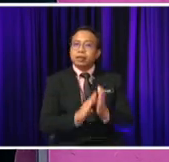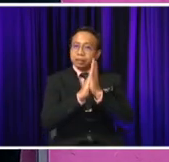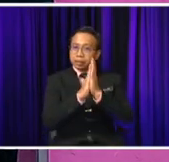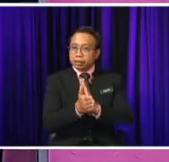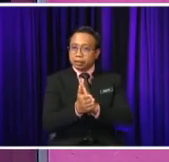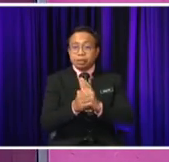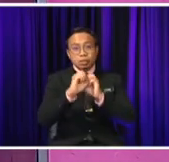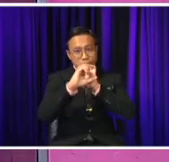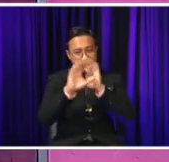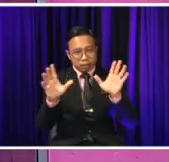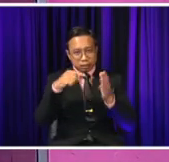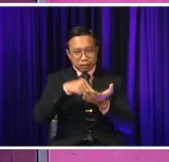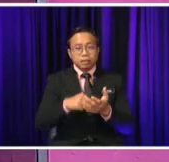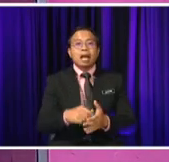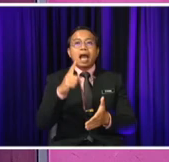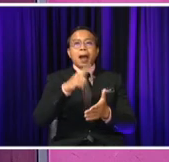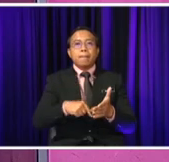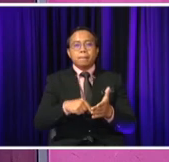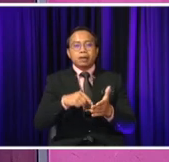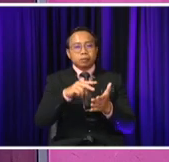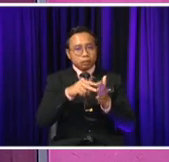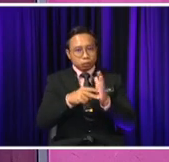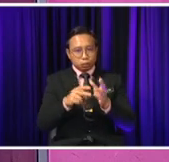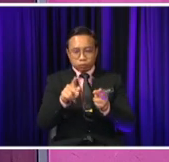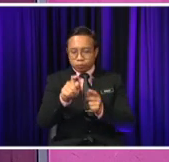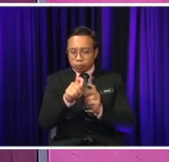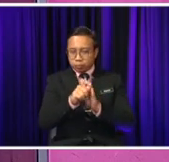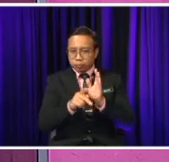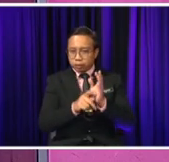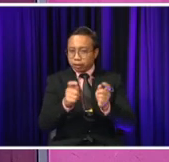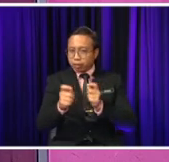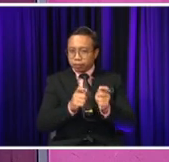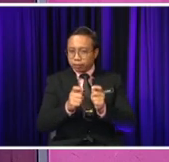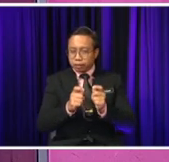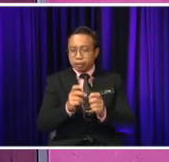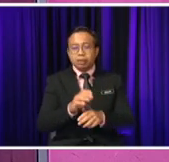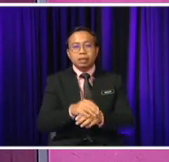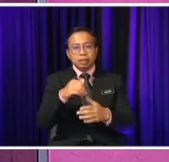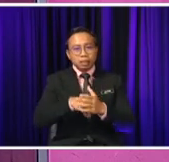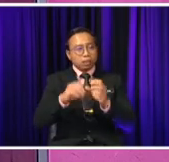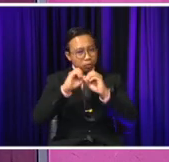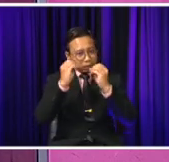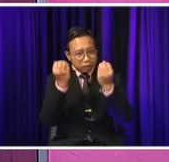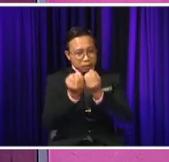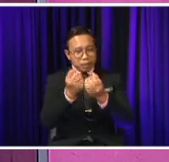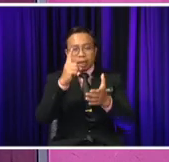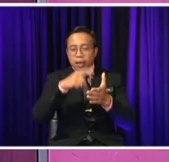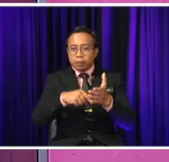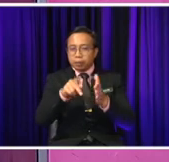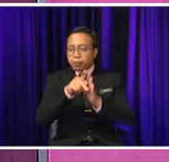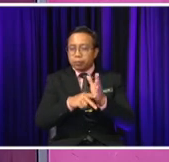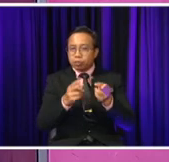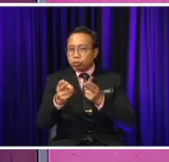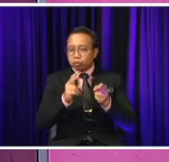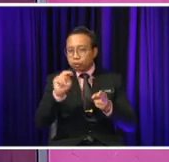jelaslah kayak gini bahwa Apa itu pun takbiran pencabiran adalah satu perancangan pergerakan dalam organisasi apa aja pengurusan